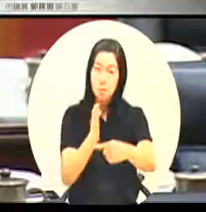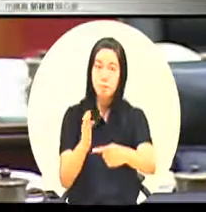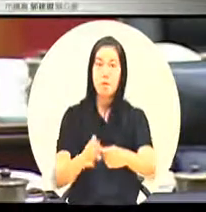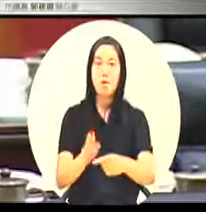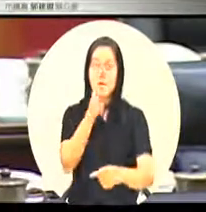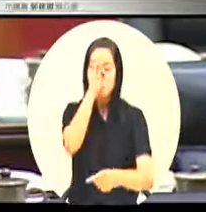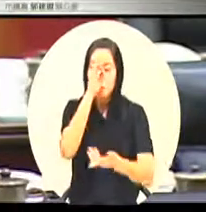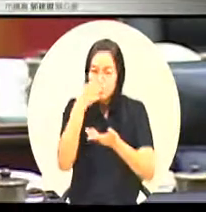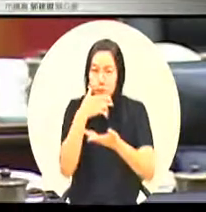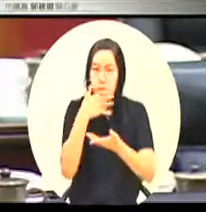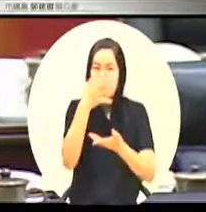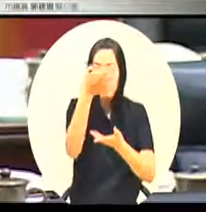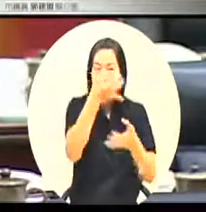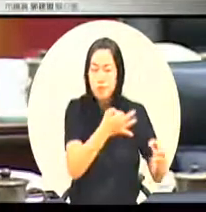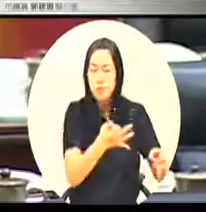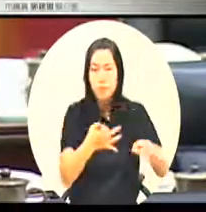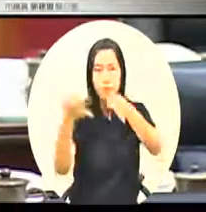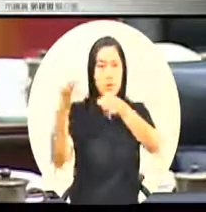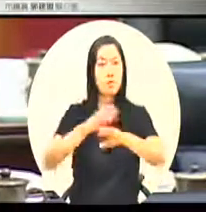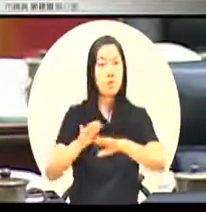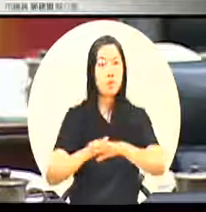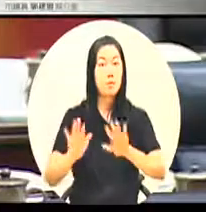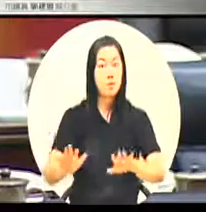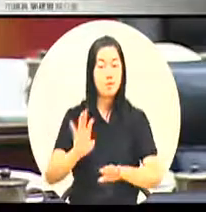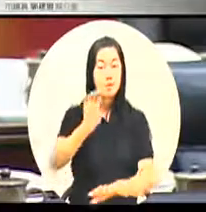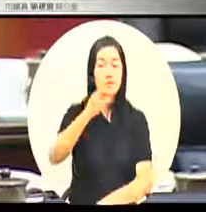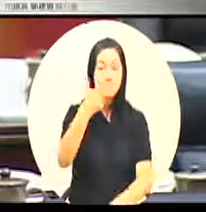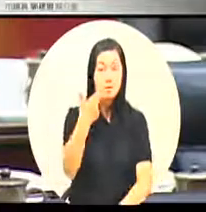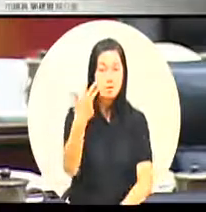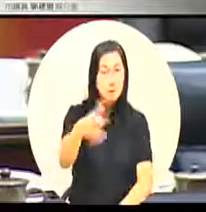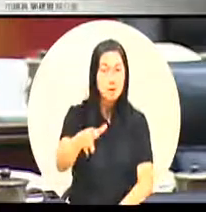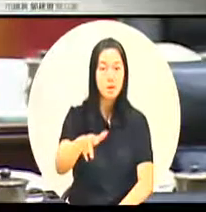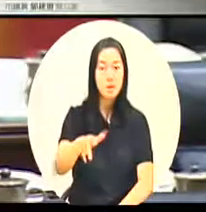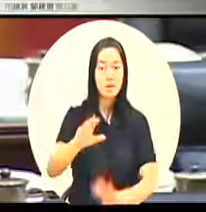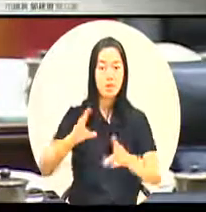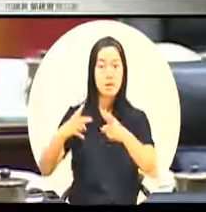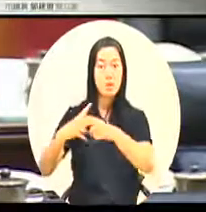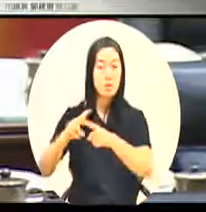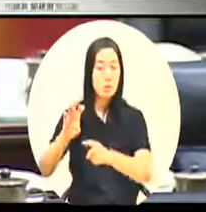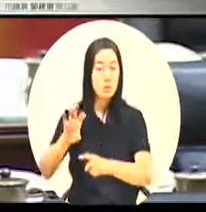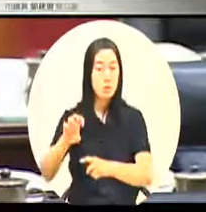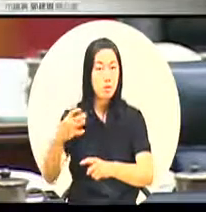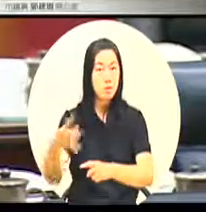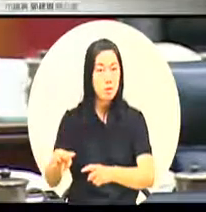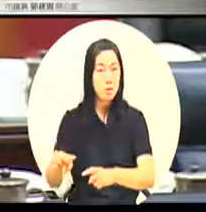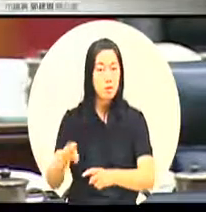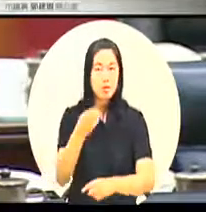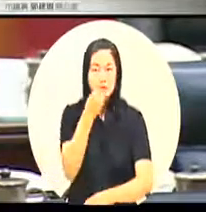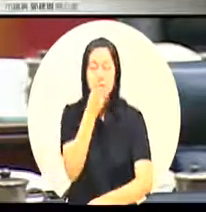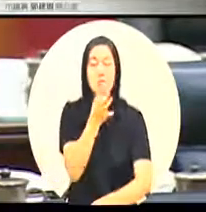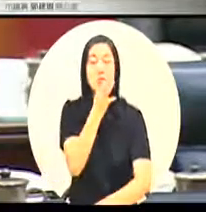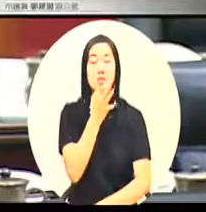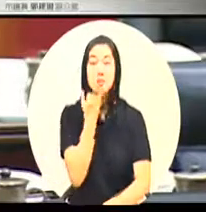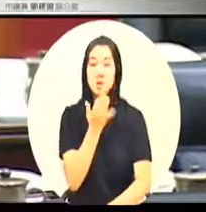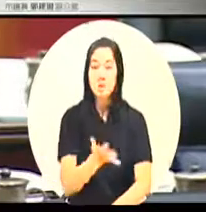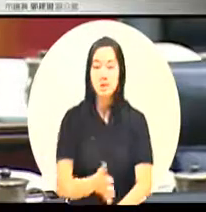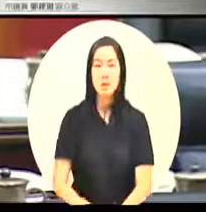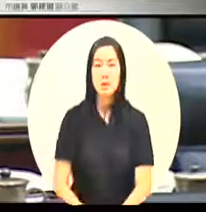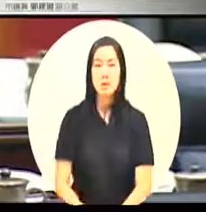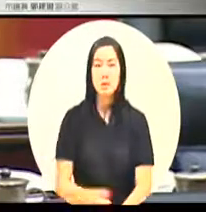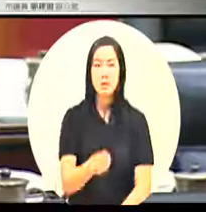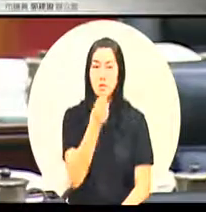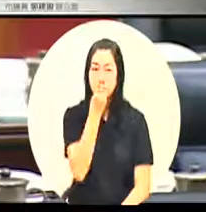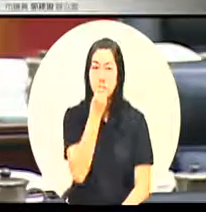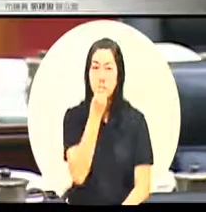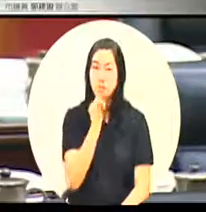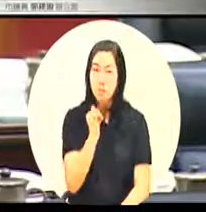定会攀升。咱现在是47块国中，44块国小。到底吃得起吗？有够吃无？吃